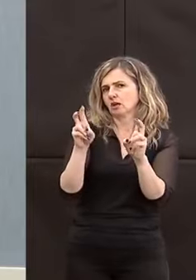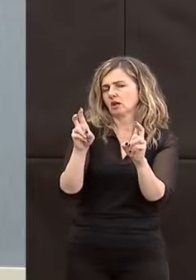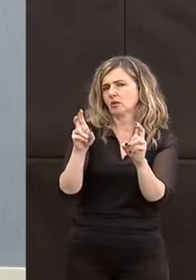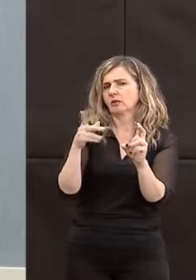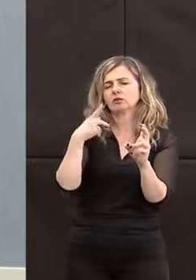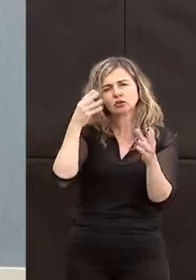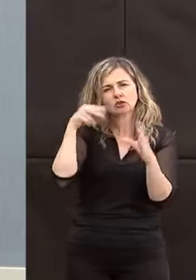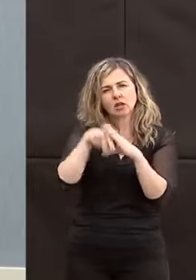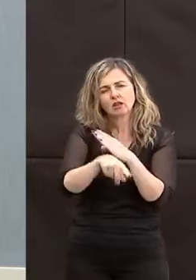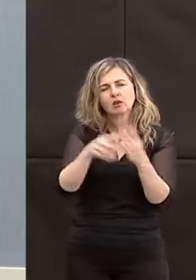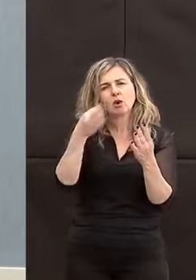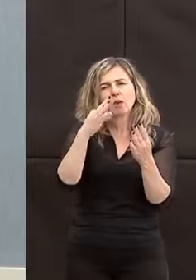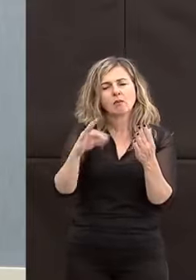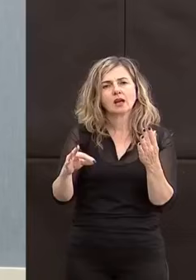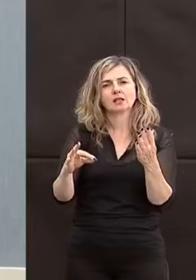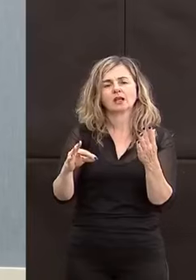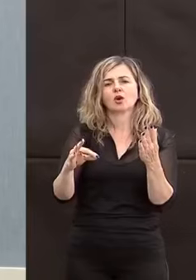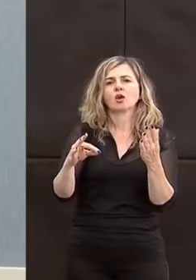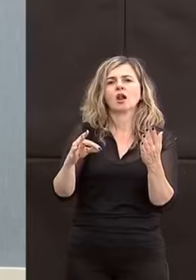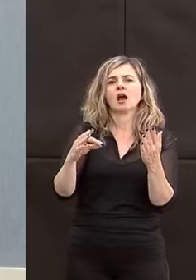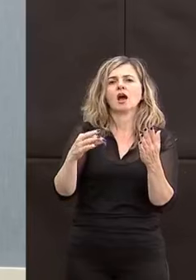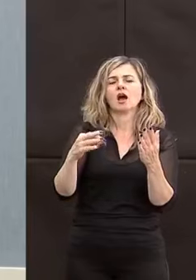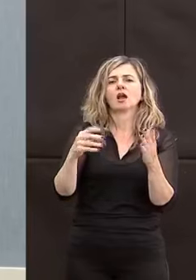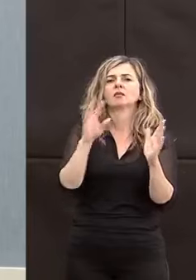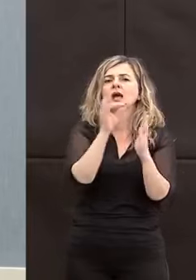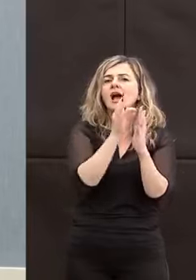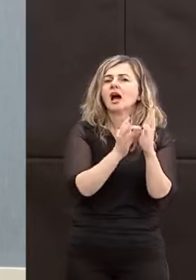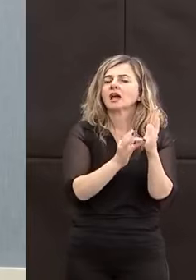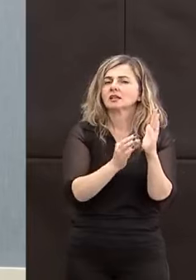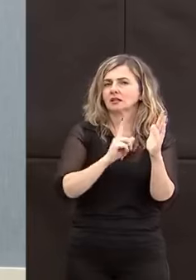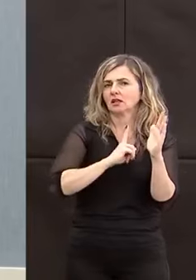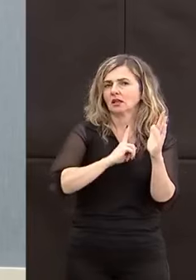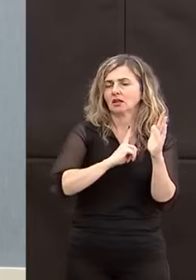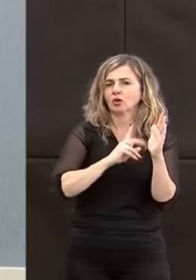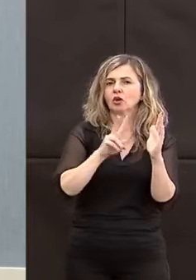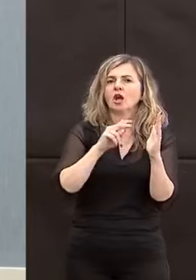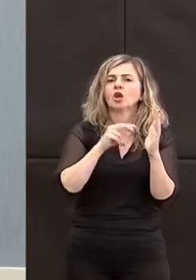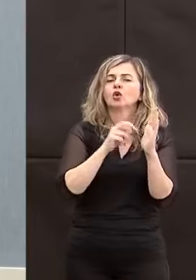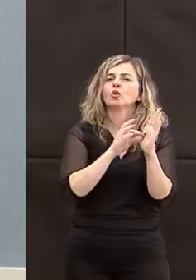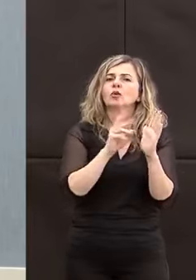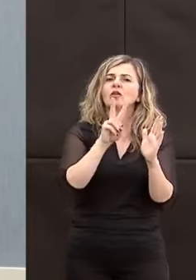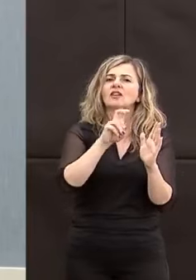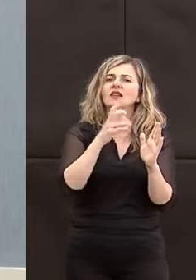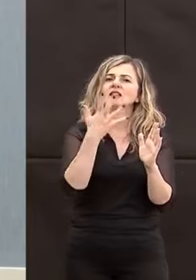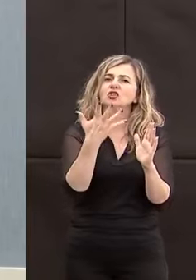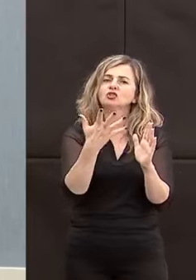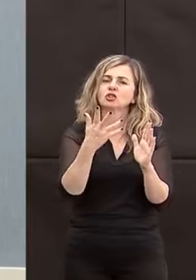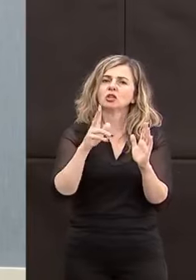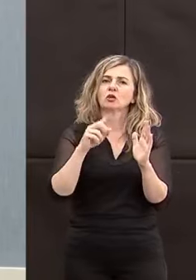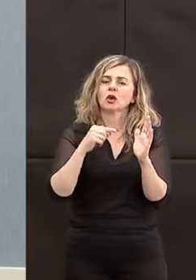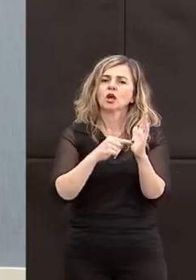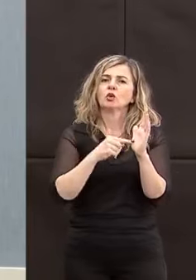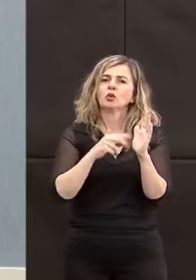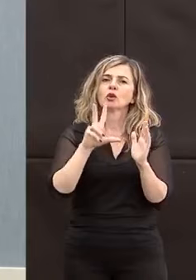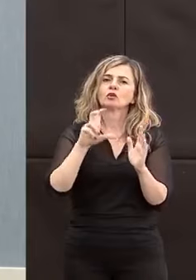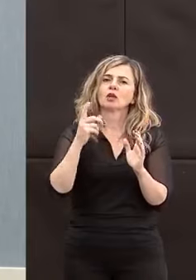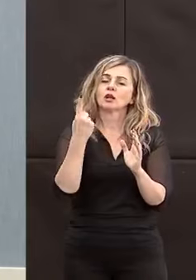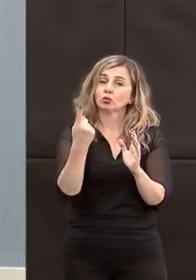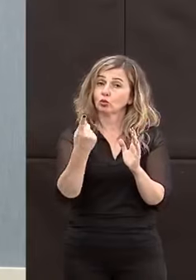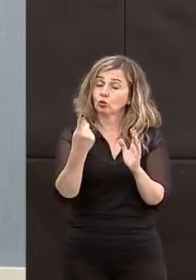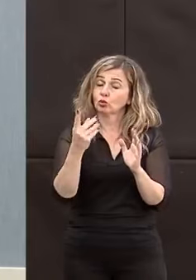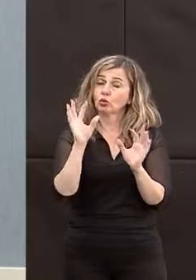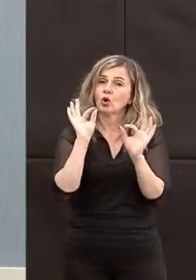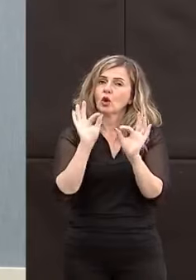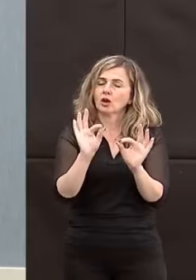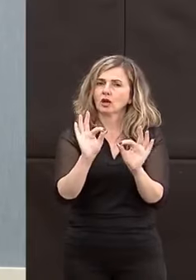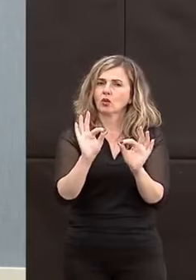particolare anche appunto degli articoli il numero 25 numero 31 che riguardano appunto degli ambiti che come